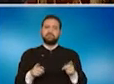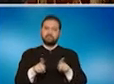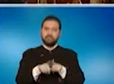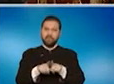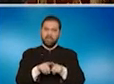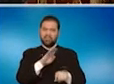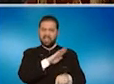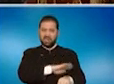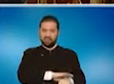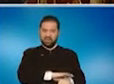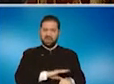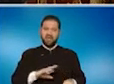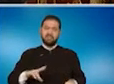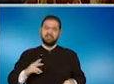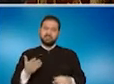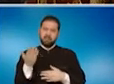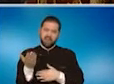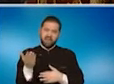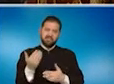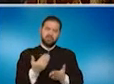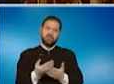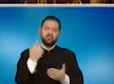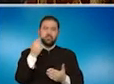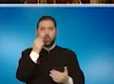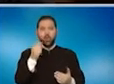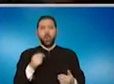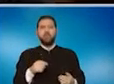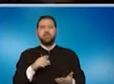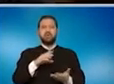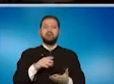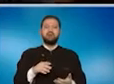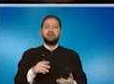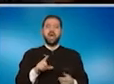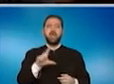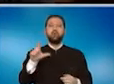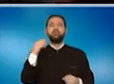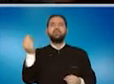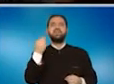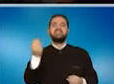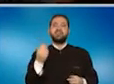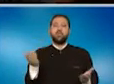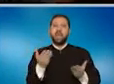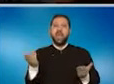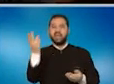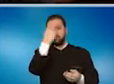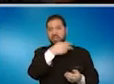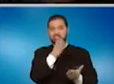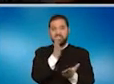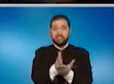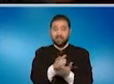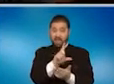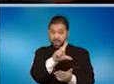și răbdarea sunt mai la îndemână pentru omul duhovnicesc, care înțelege foarte bine că dreptatea